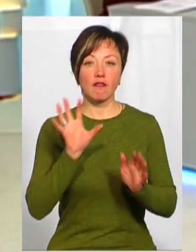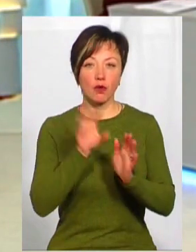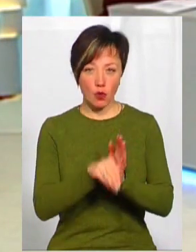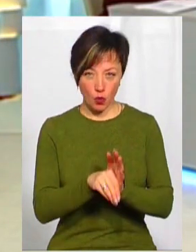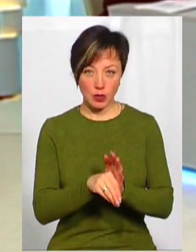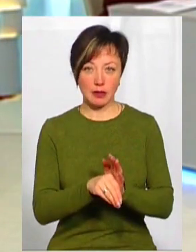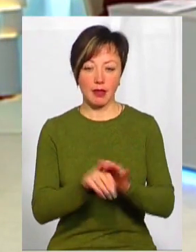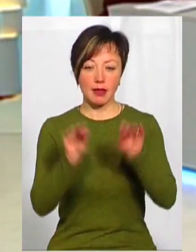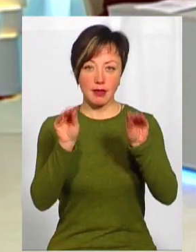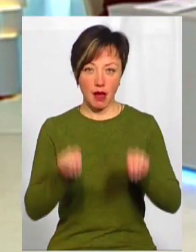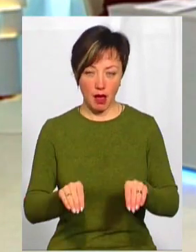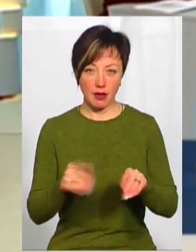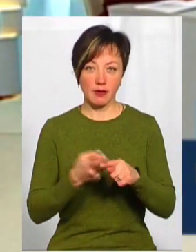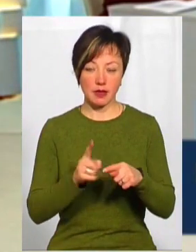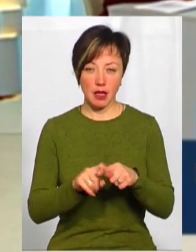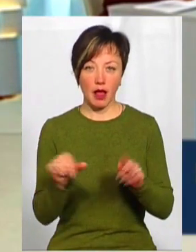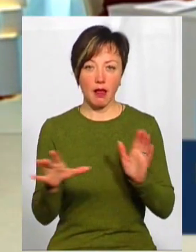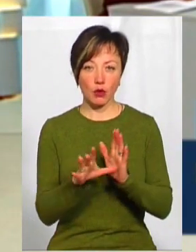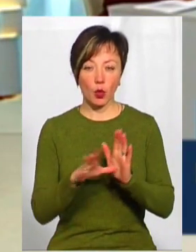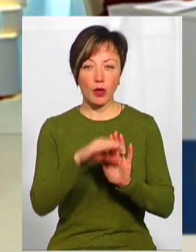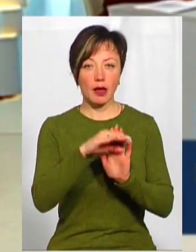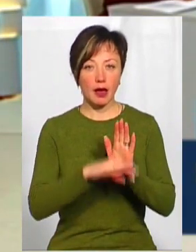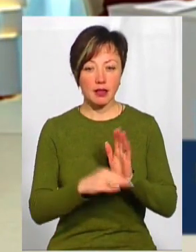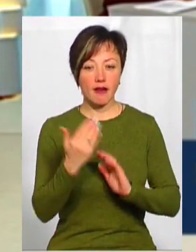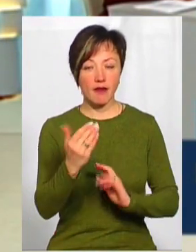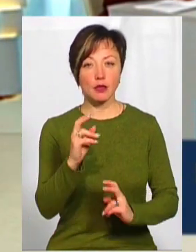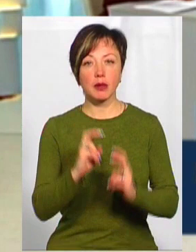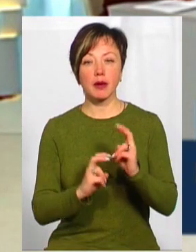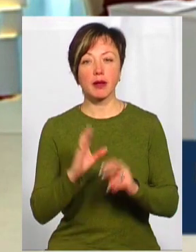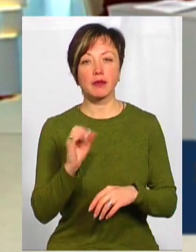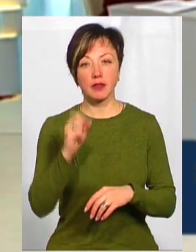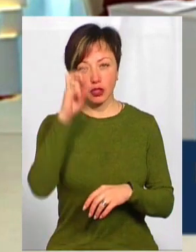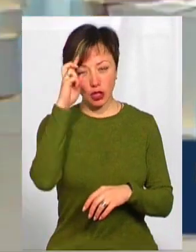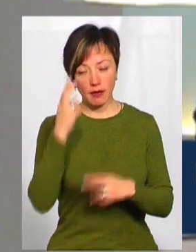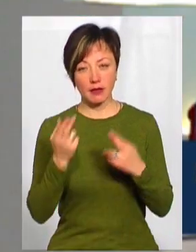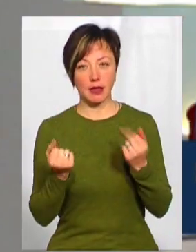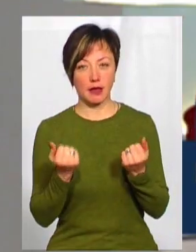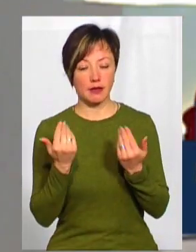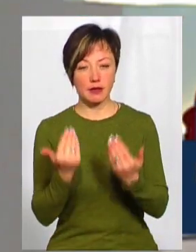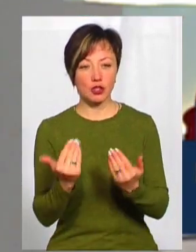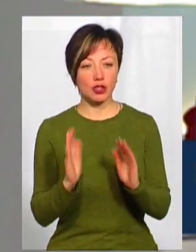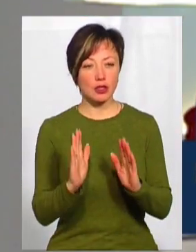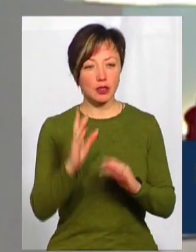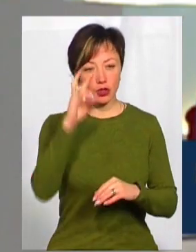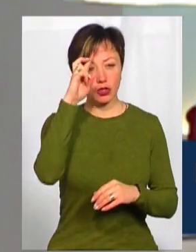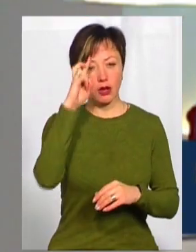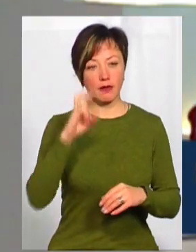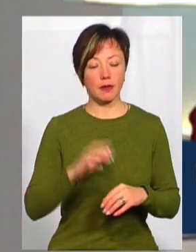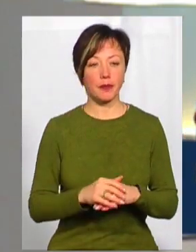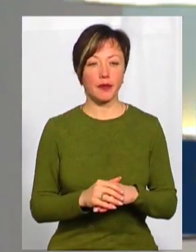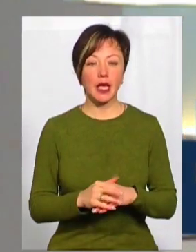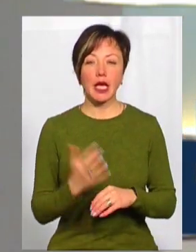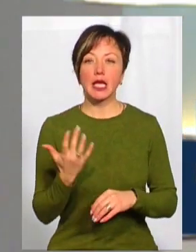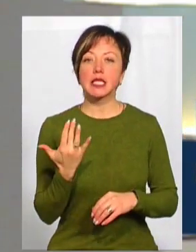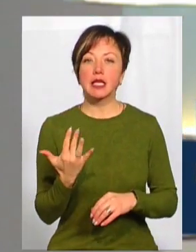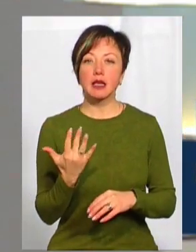вносять дані в електронні ці реєстри ваші підприємства державні, так? Це державний.